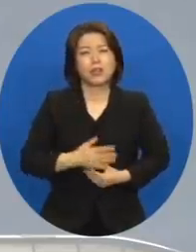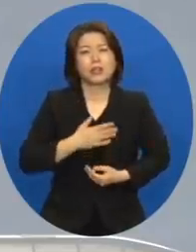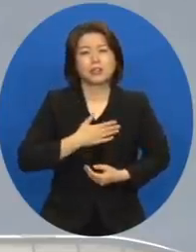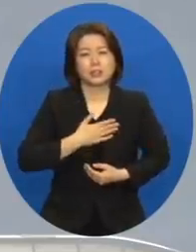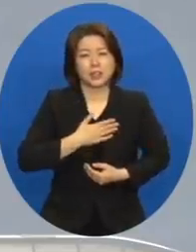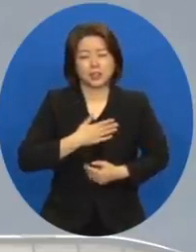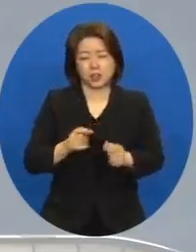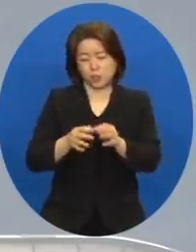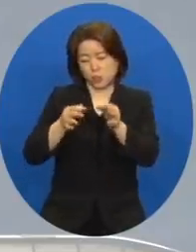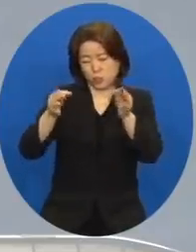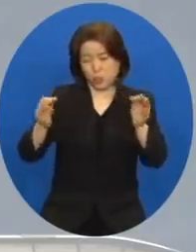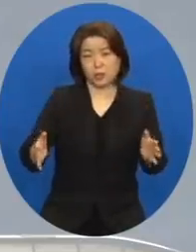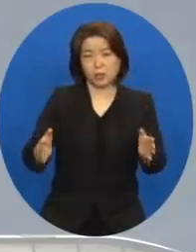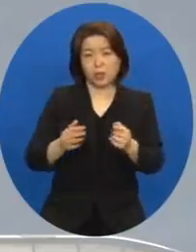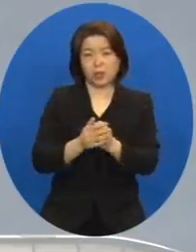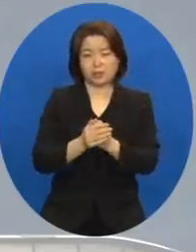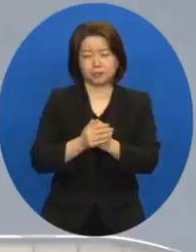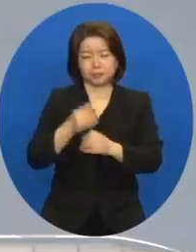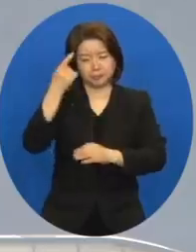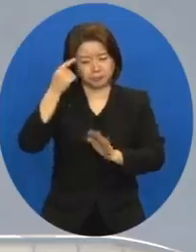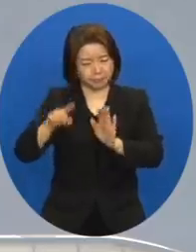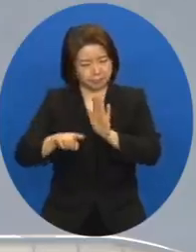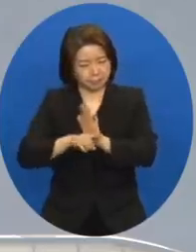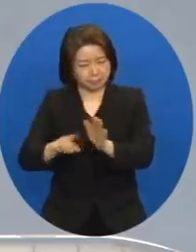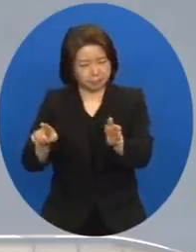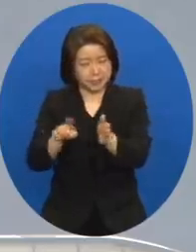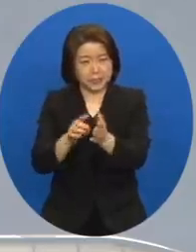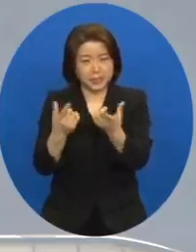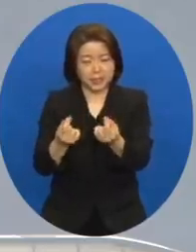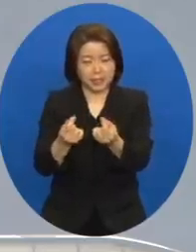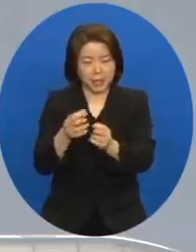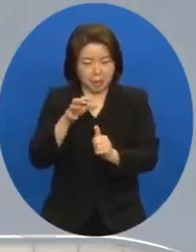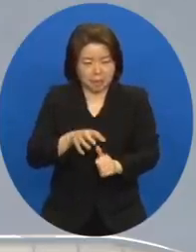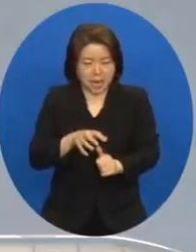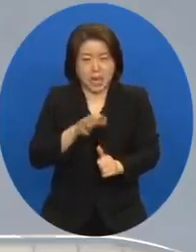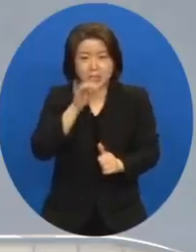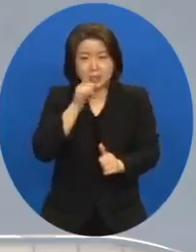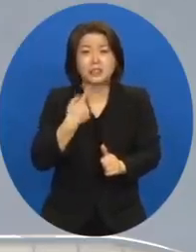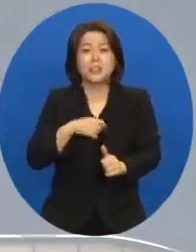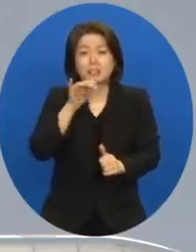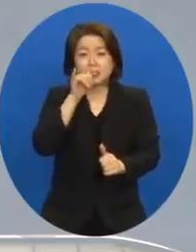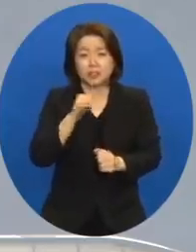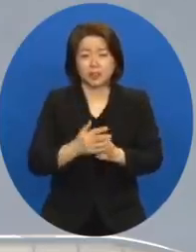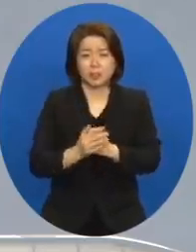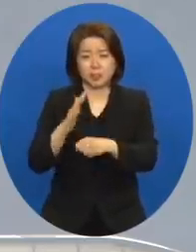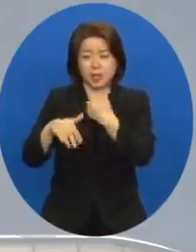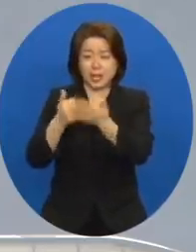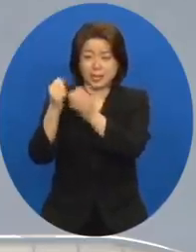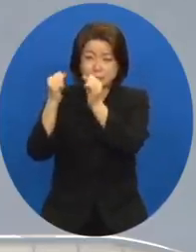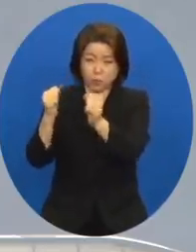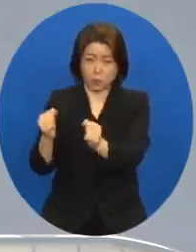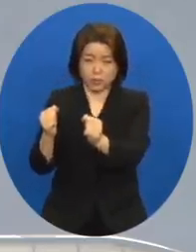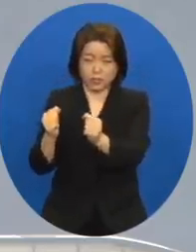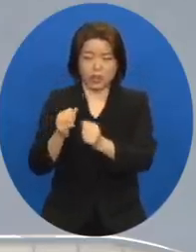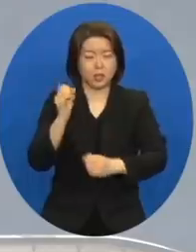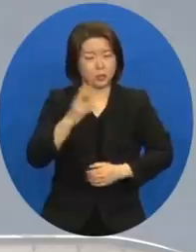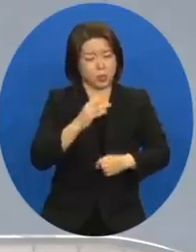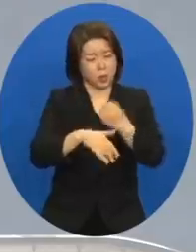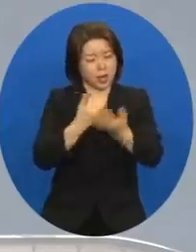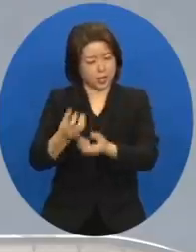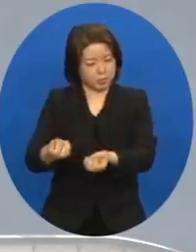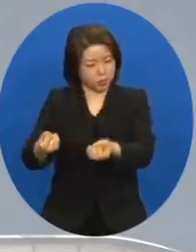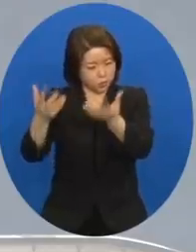아주 오랫동안 부정적인 신앙의 닭 매여 있었어요 하나님의 존재 하나님의